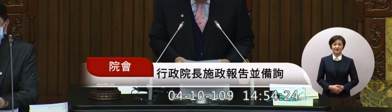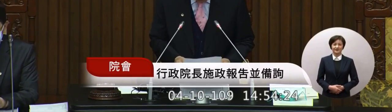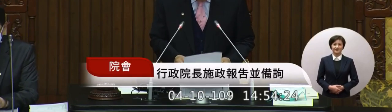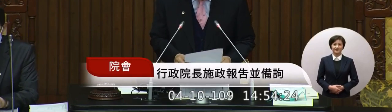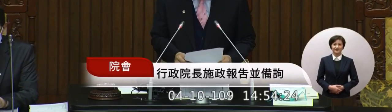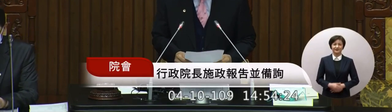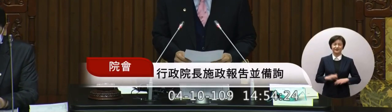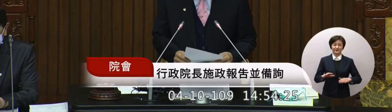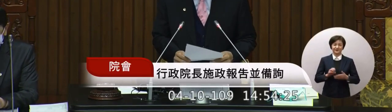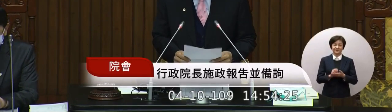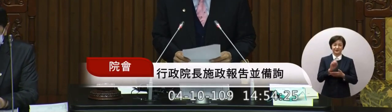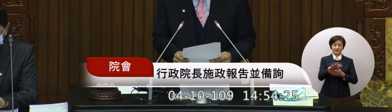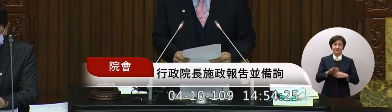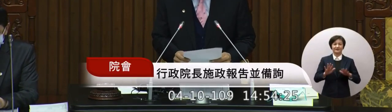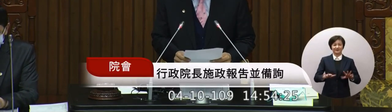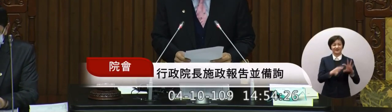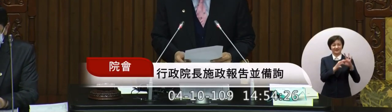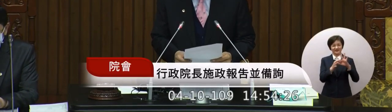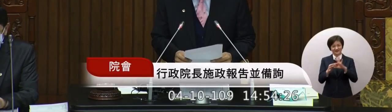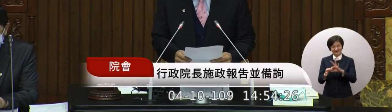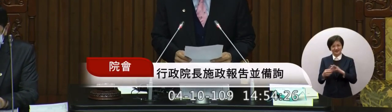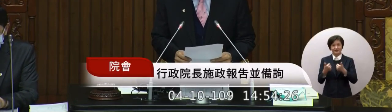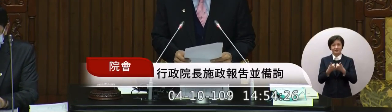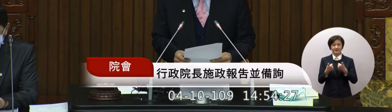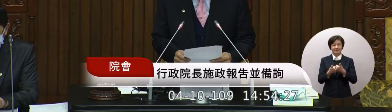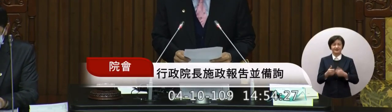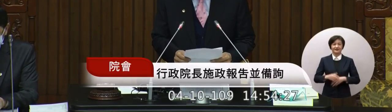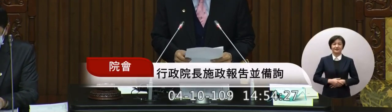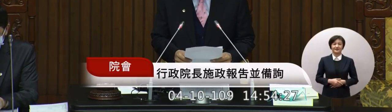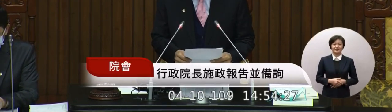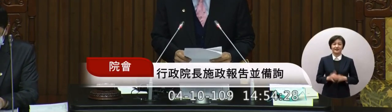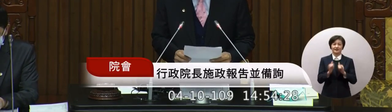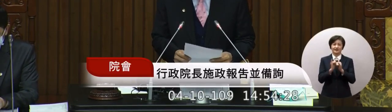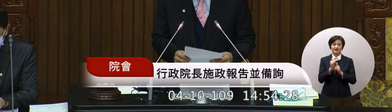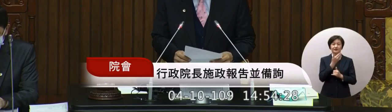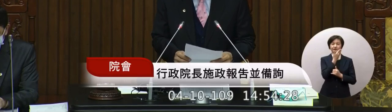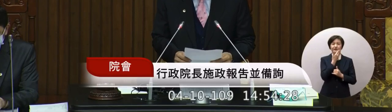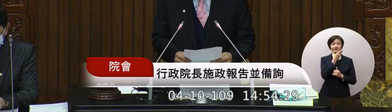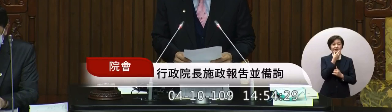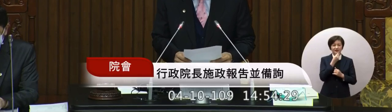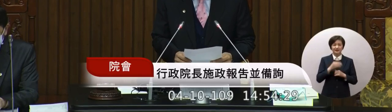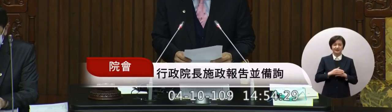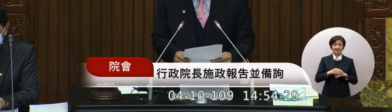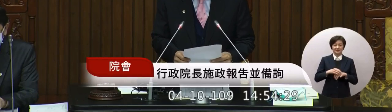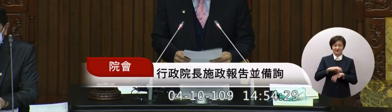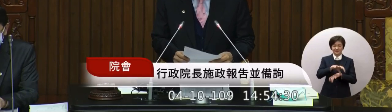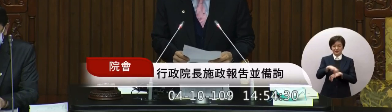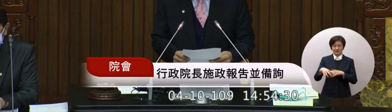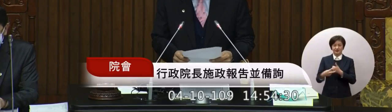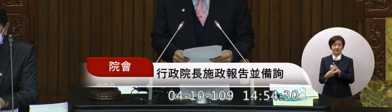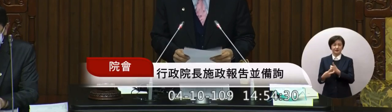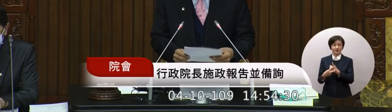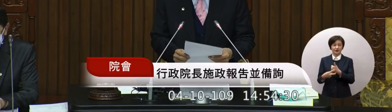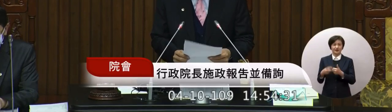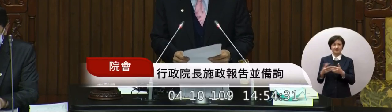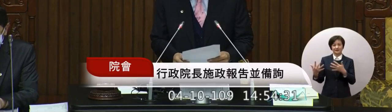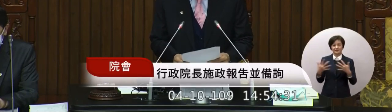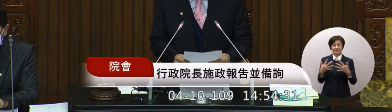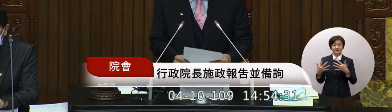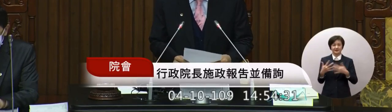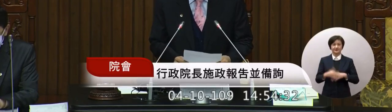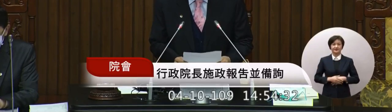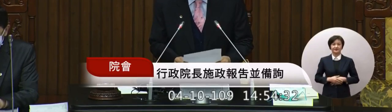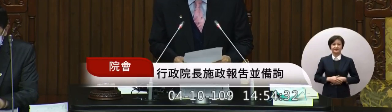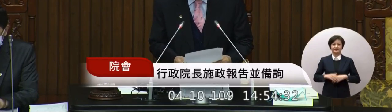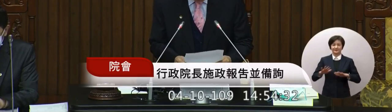报告委员会现在继续开会，进行社会福利及卫生环境组织执行，请